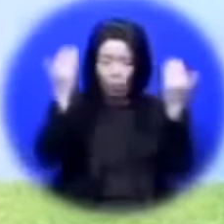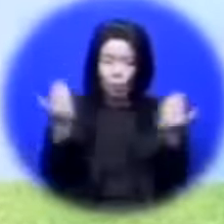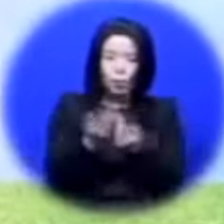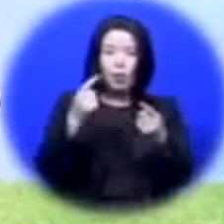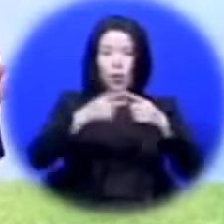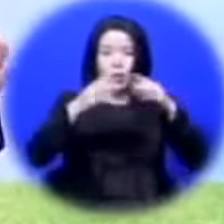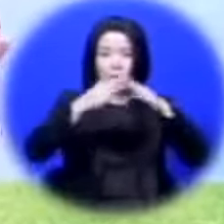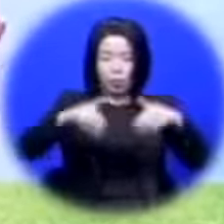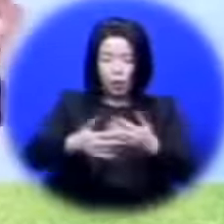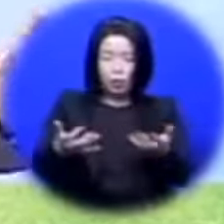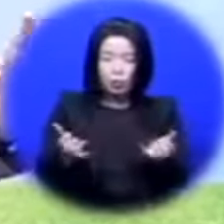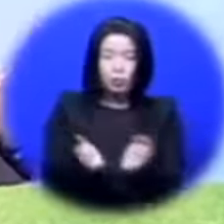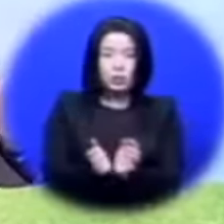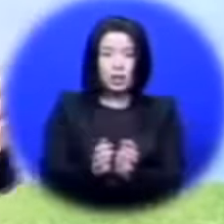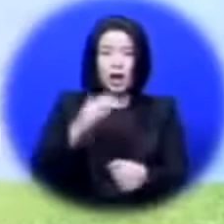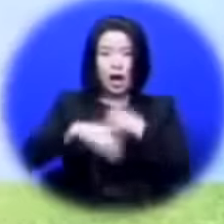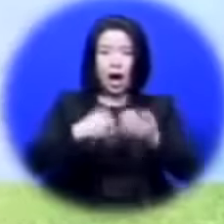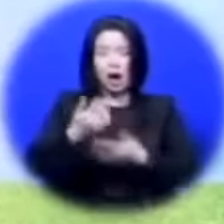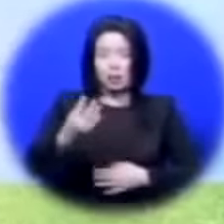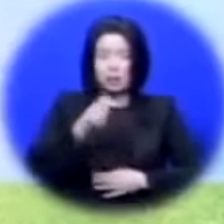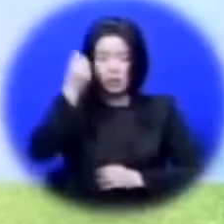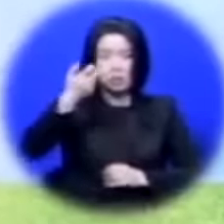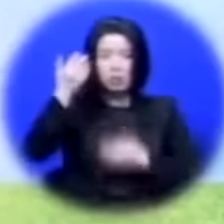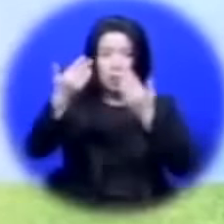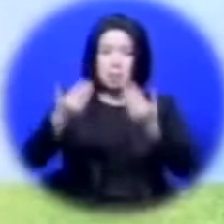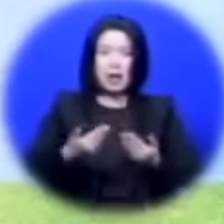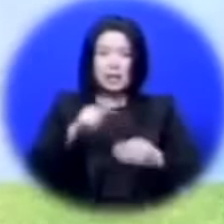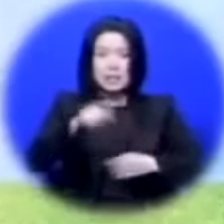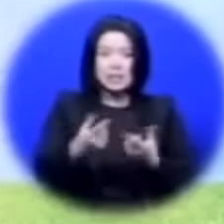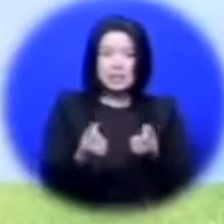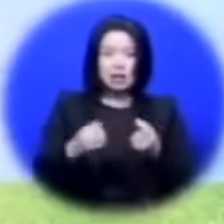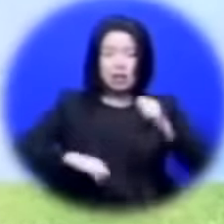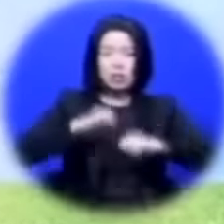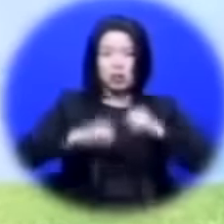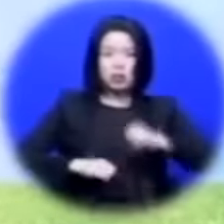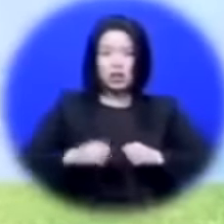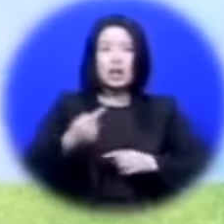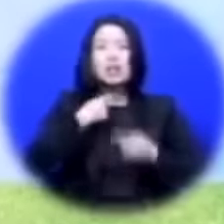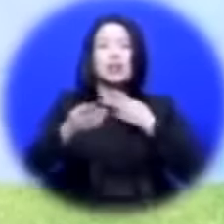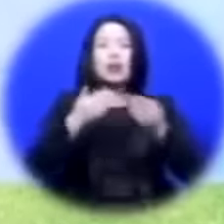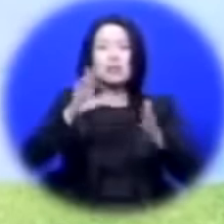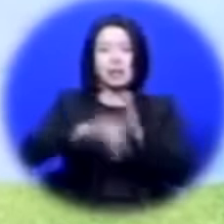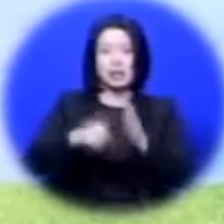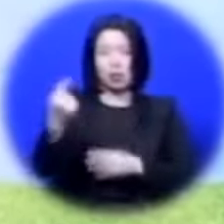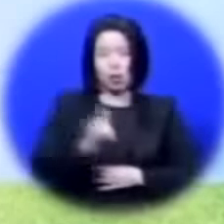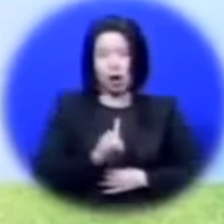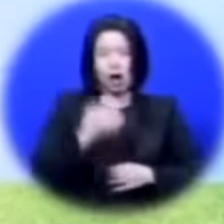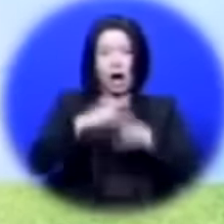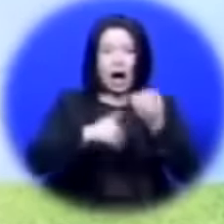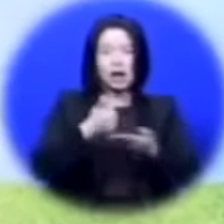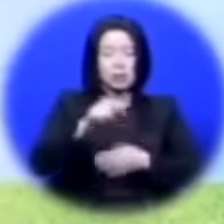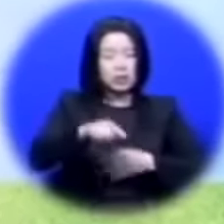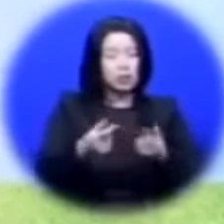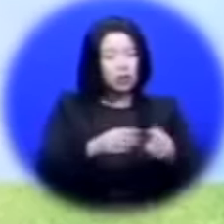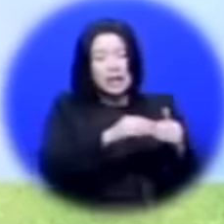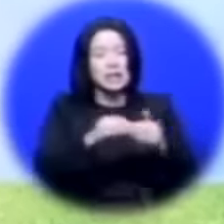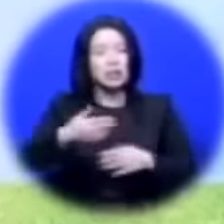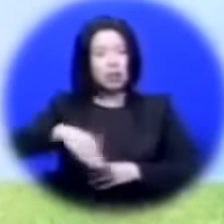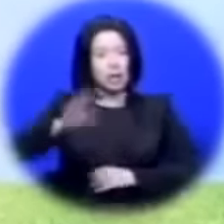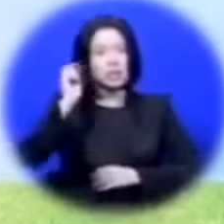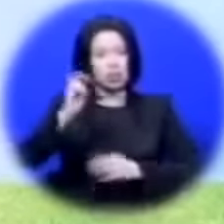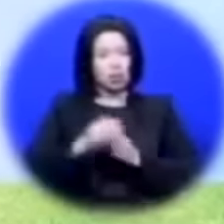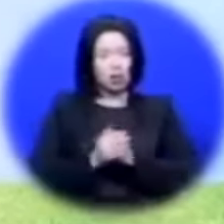공동체가 하나님의 성령을 받는 이런 역사를 경험할 때가 옵니다 하나님께서 그렇게 이끌어 가세요